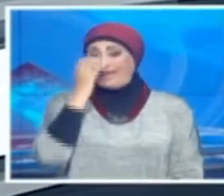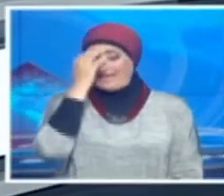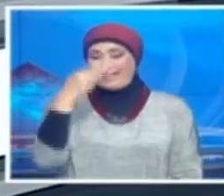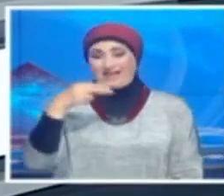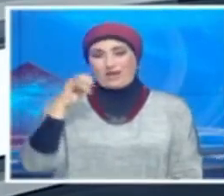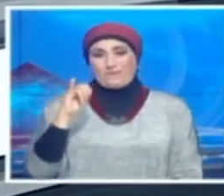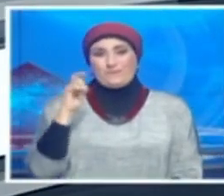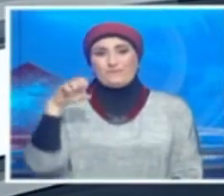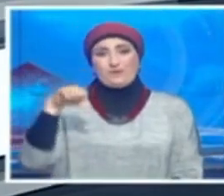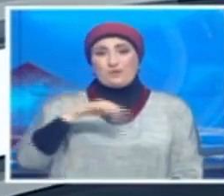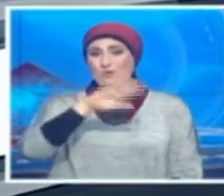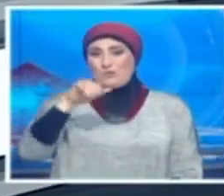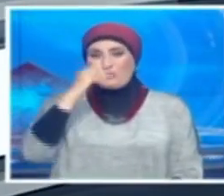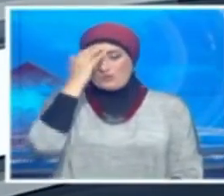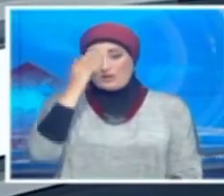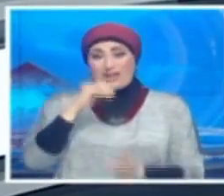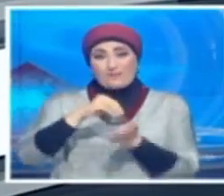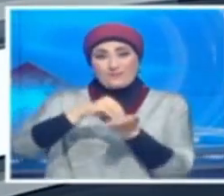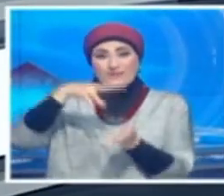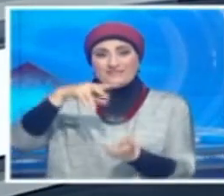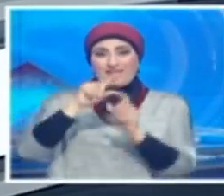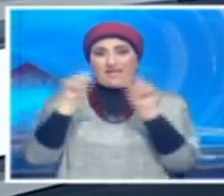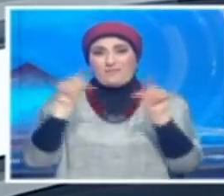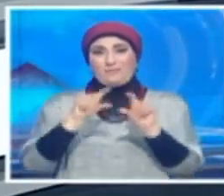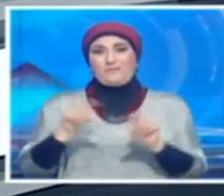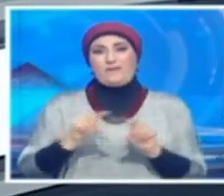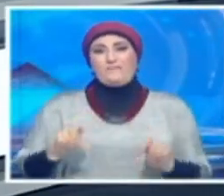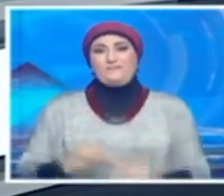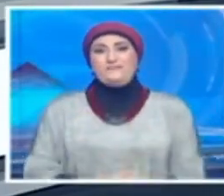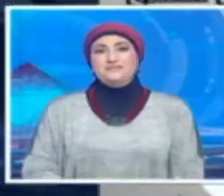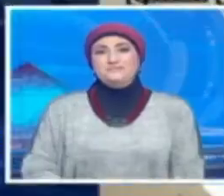وأهلا بحضراتكم. والبداية مع العناوين.